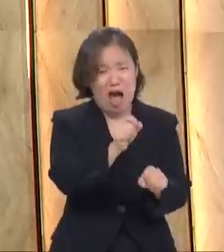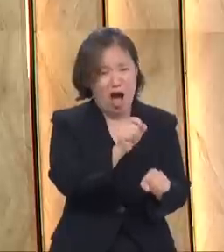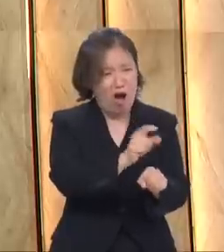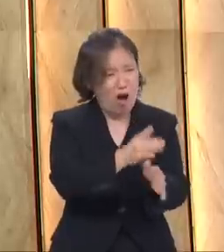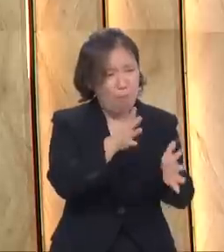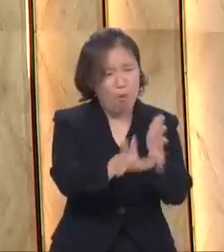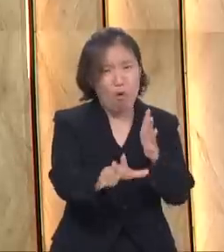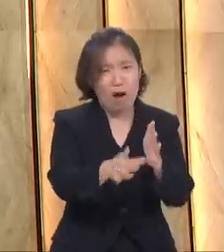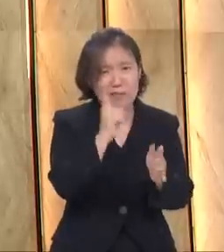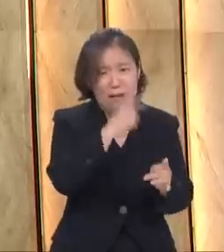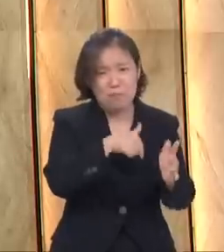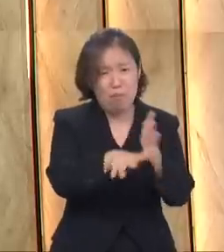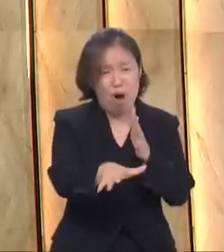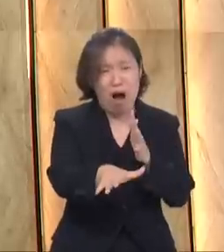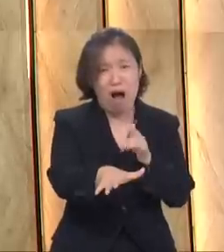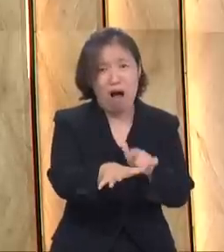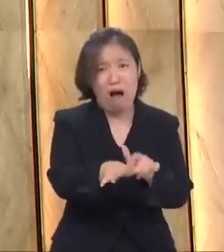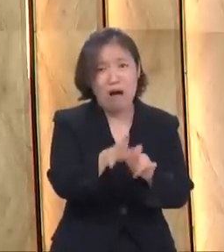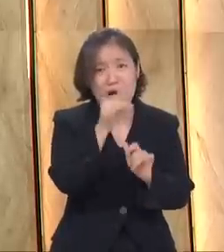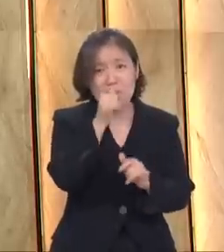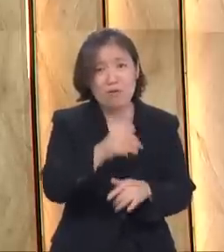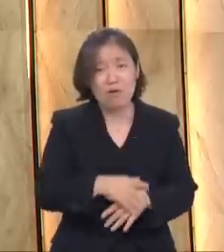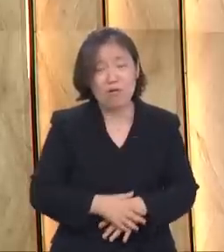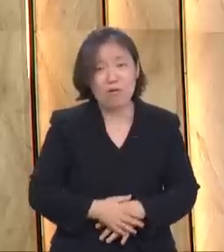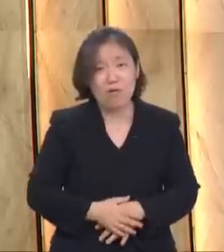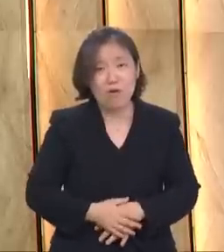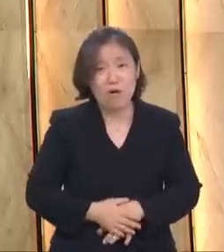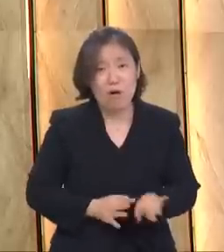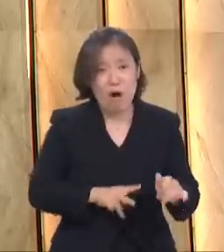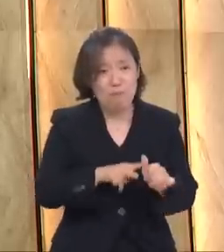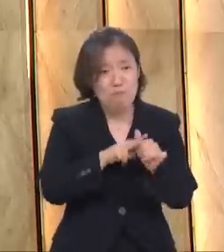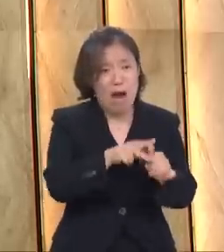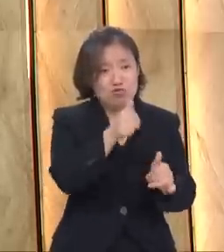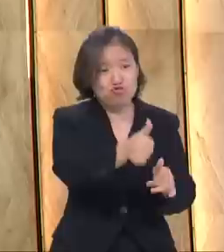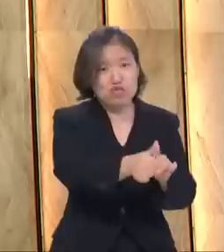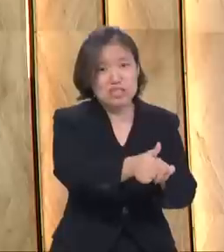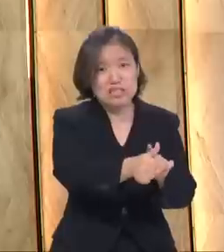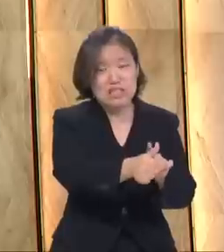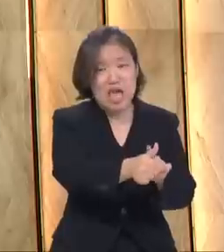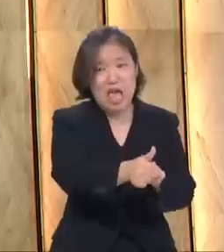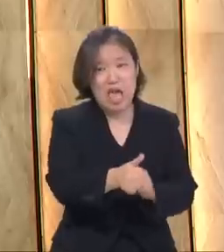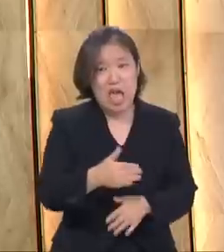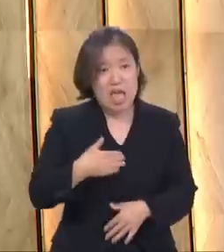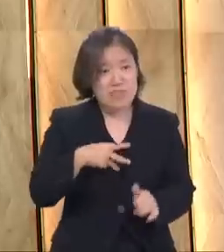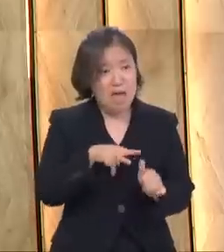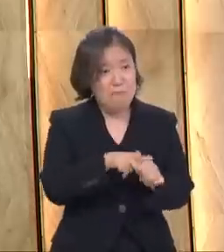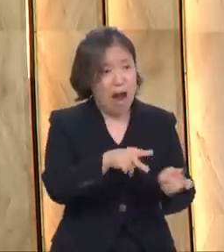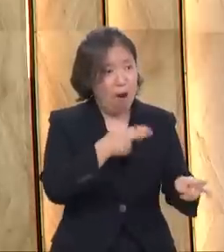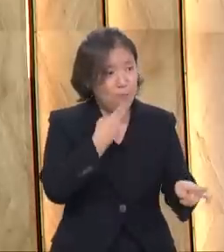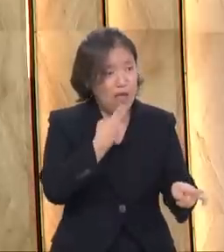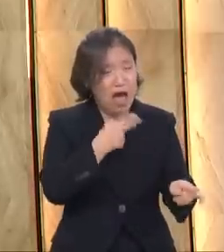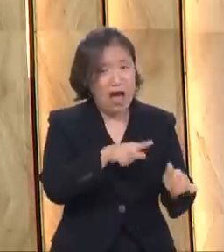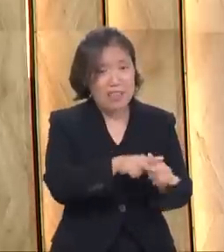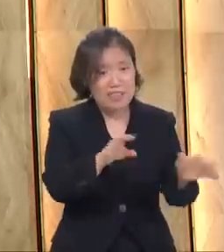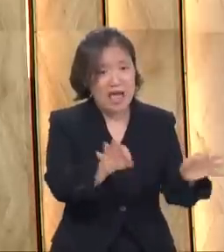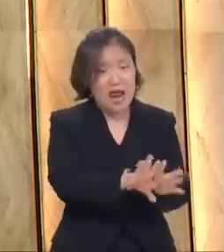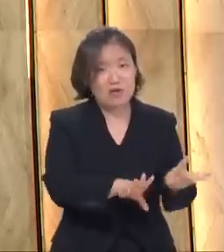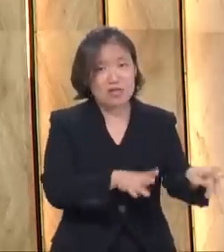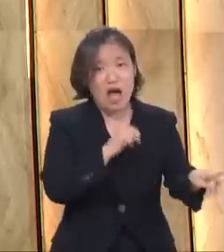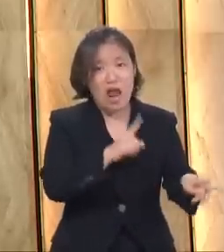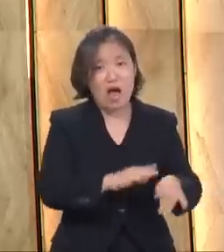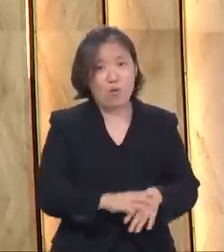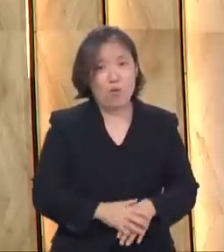아주 성격이 포악한 남자였어요 이 말 주인이 내 말 사라졌다 내 말이